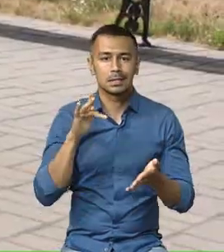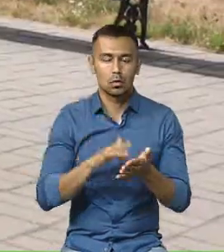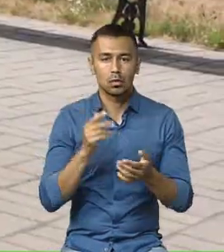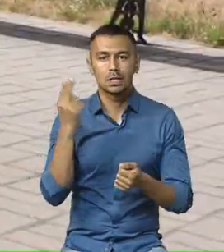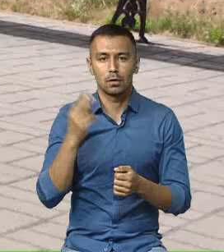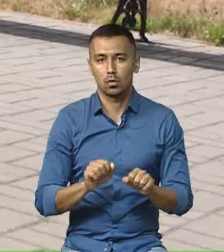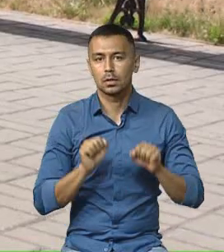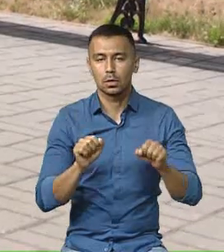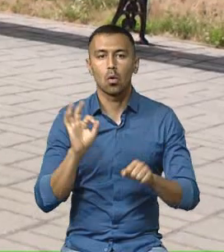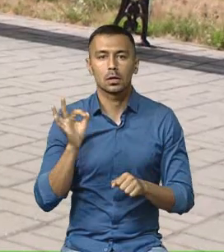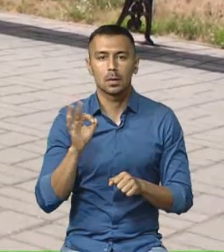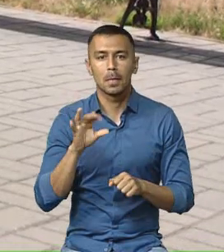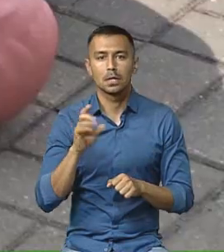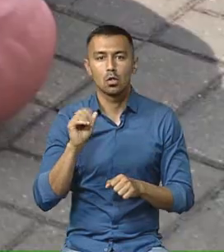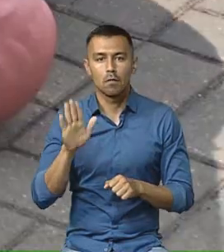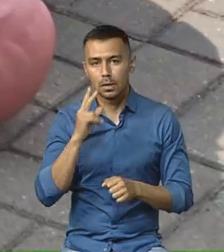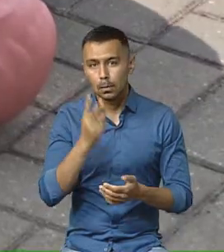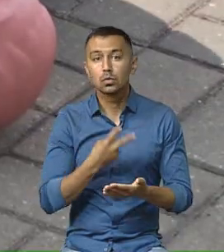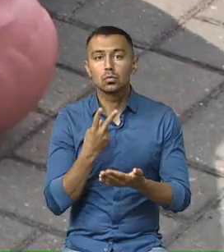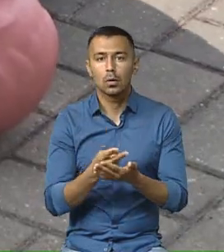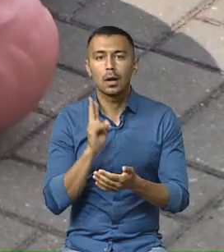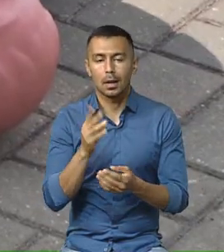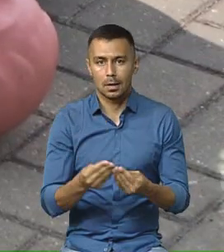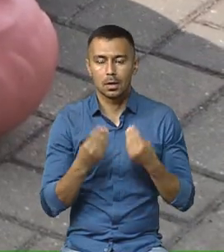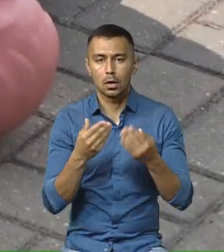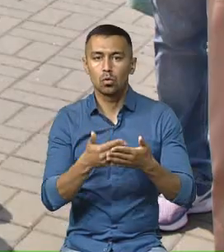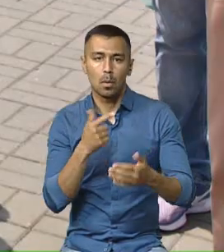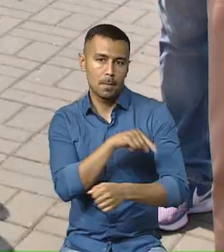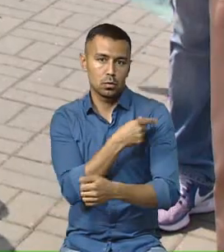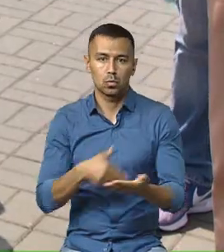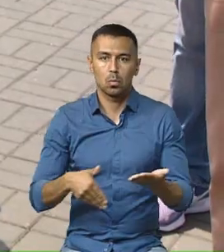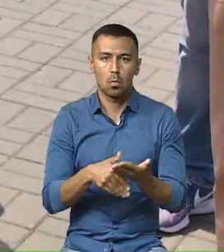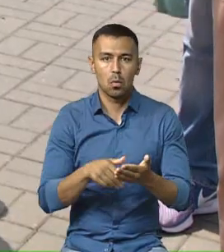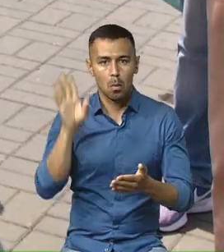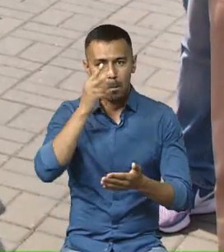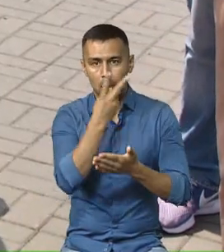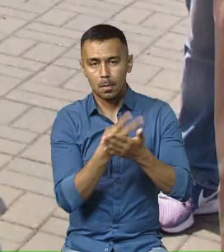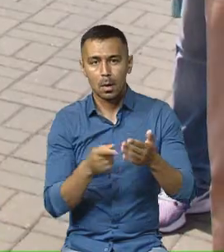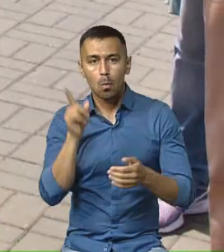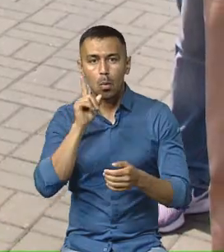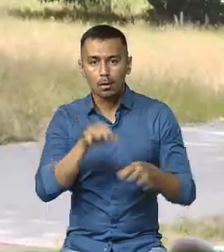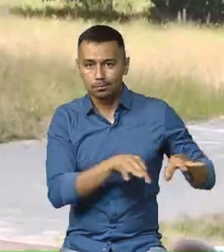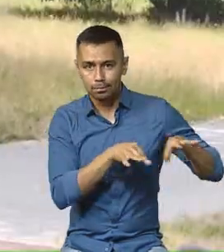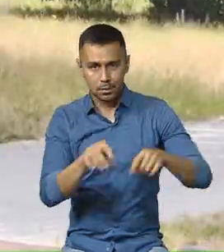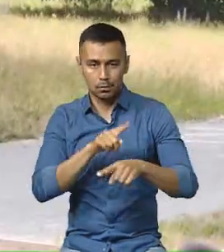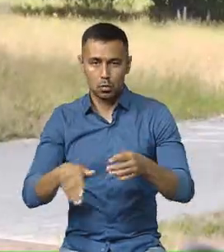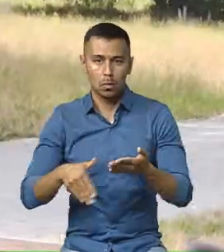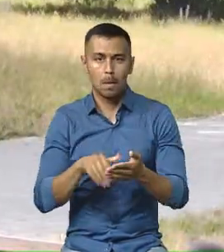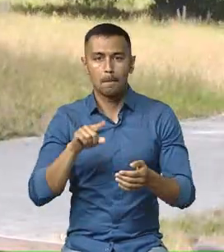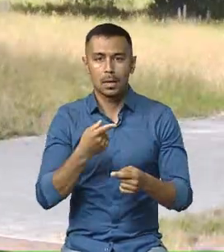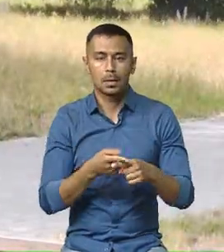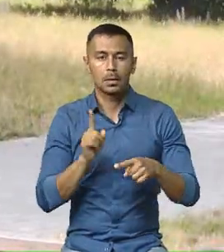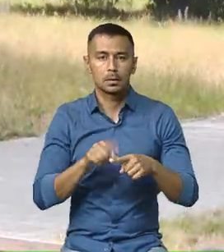цивільного захисту Олександр Масалов демонструє, як надати домедичну допомогу потопельнику, поки їде швидка. Найперше – це